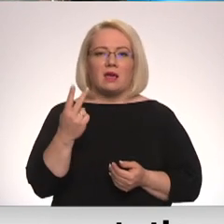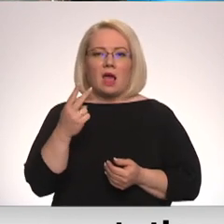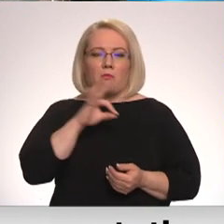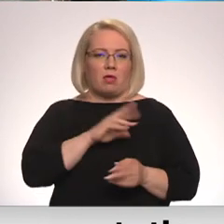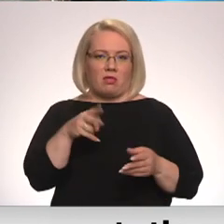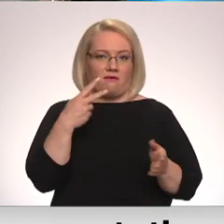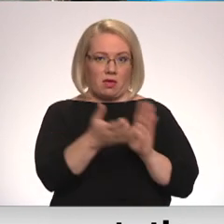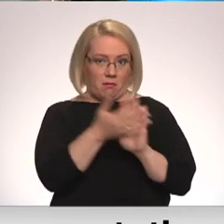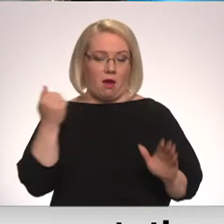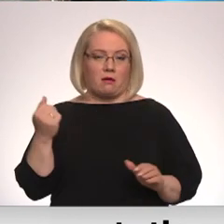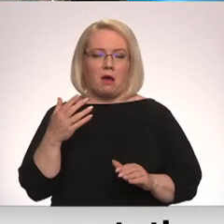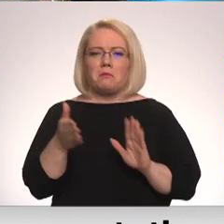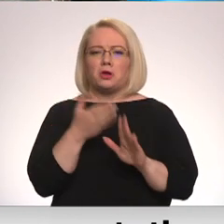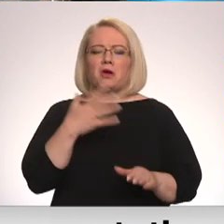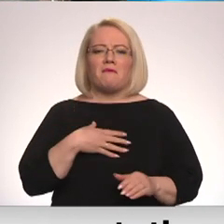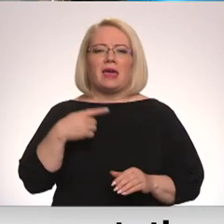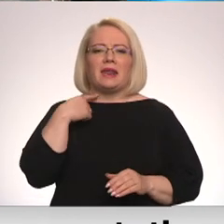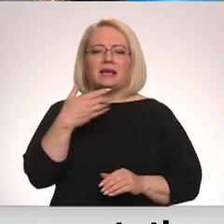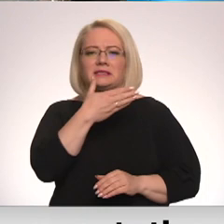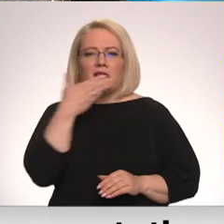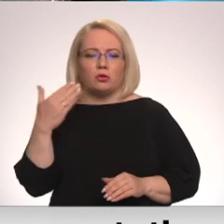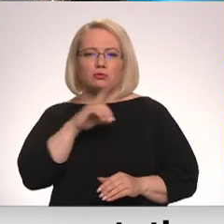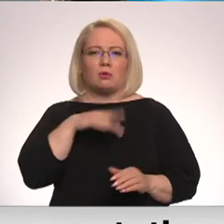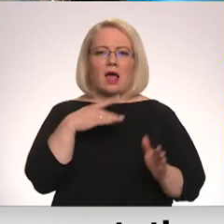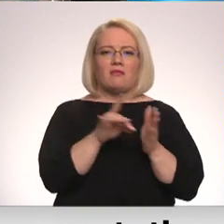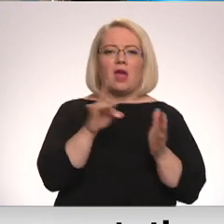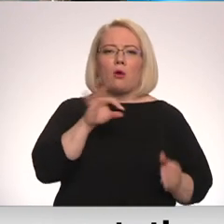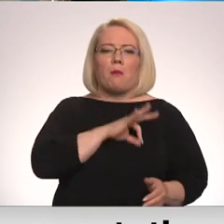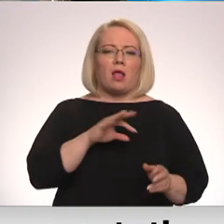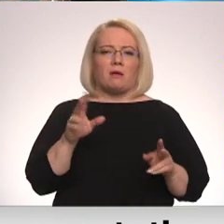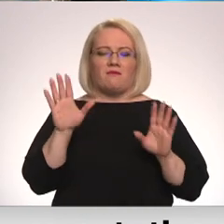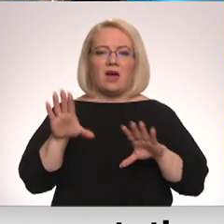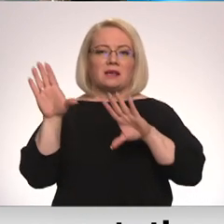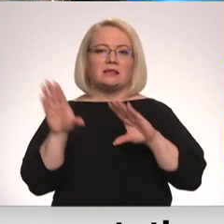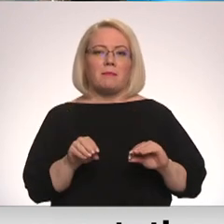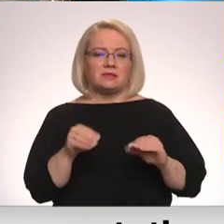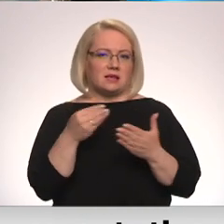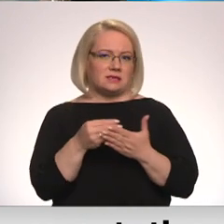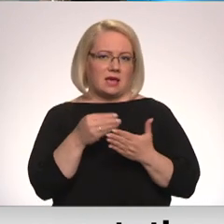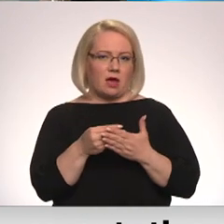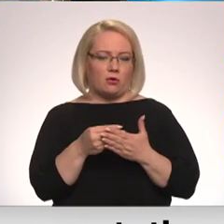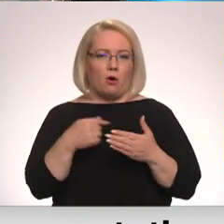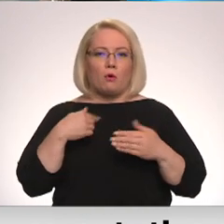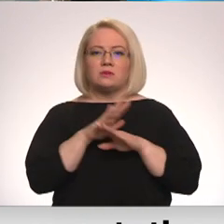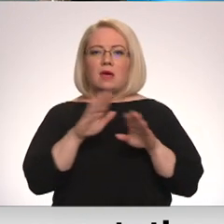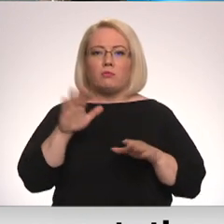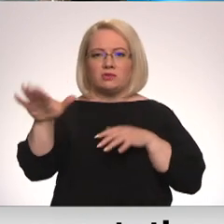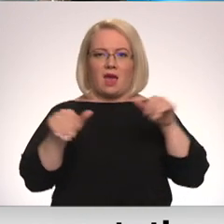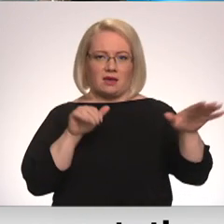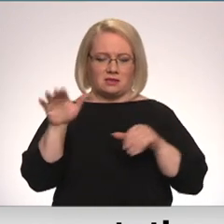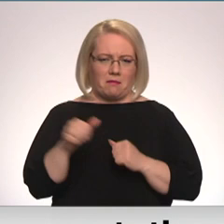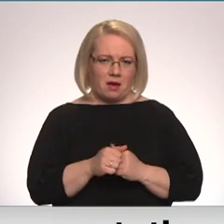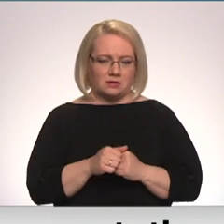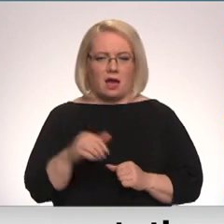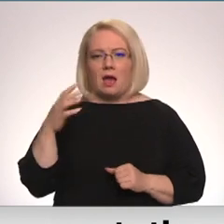vajadzīga peļņa, piemēram, Rīgas siltumam vai Latvija Energo, ja var samazināt par to summu tarifu, un mums nebūs jāizņemās tirgos.